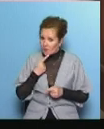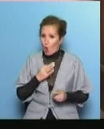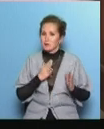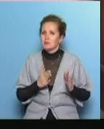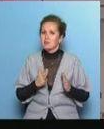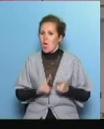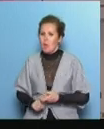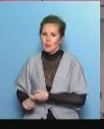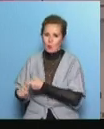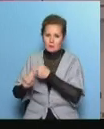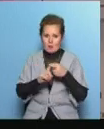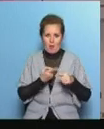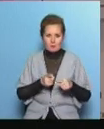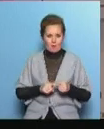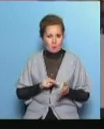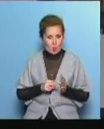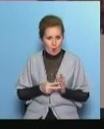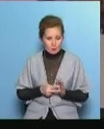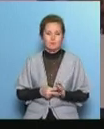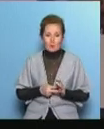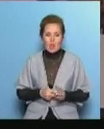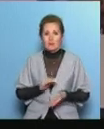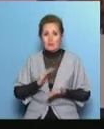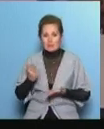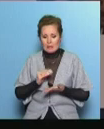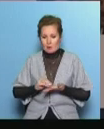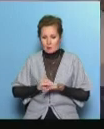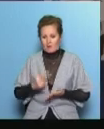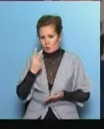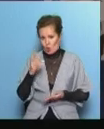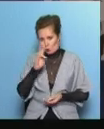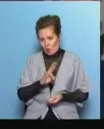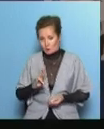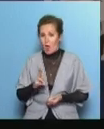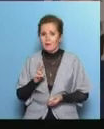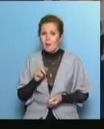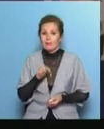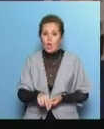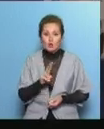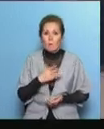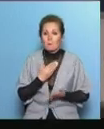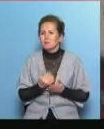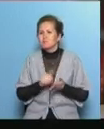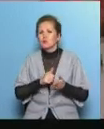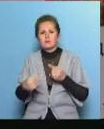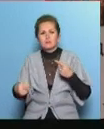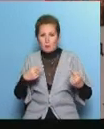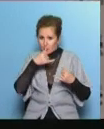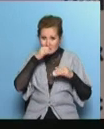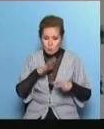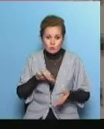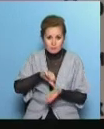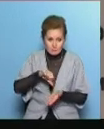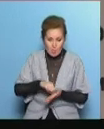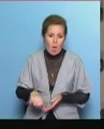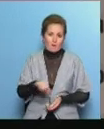данного проекта. Час Х назначен на 2 ноября для тех, кто по каким-либо причинам не сможет проверить свои знания на региональных площадках, а в